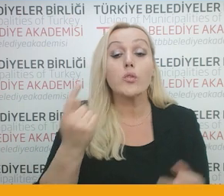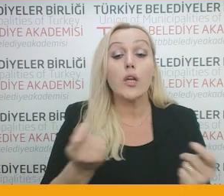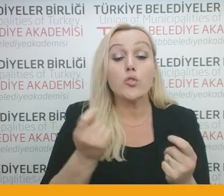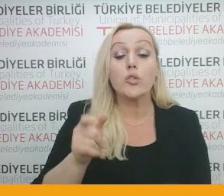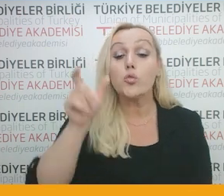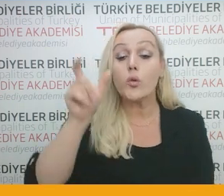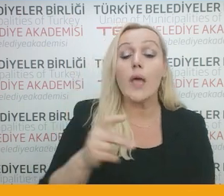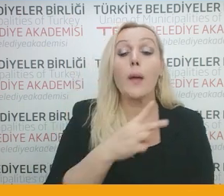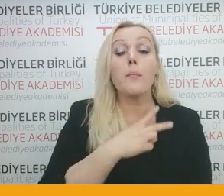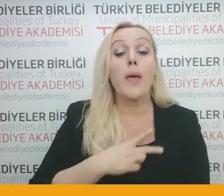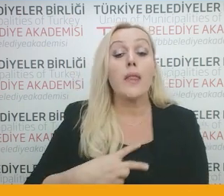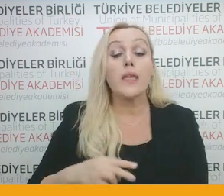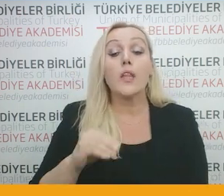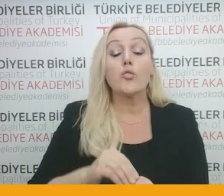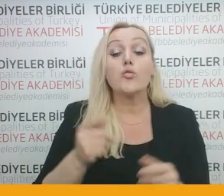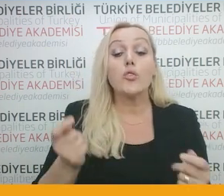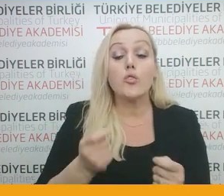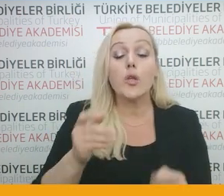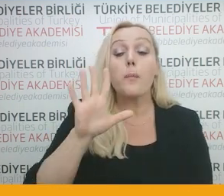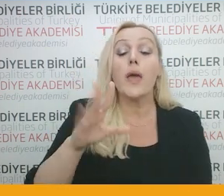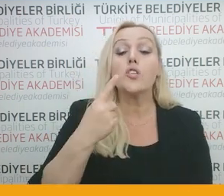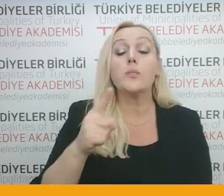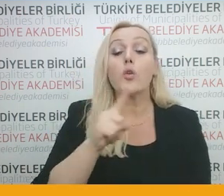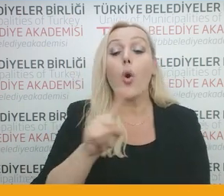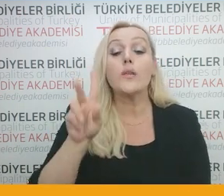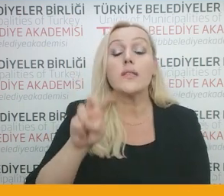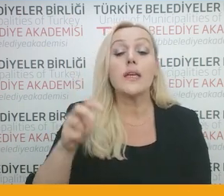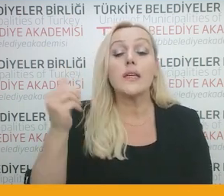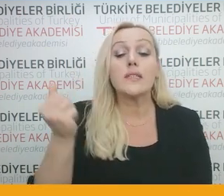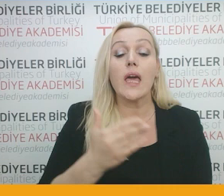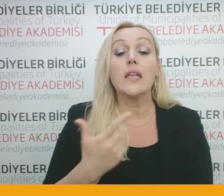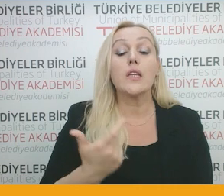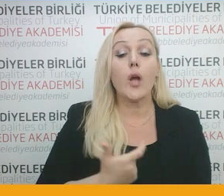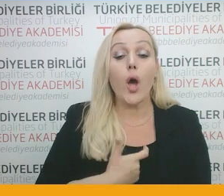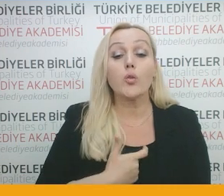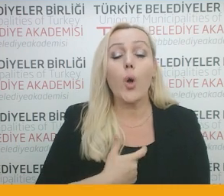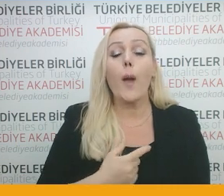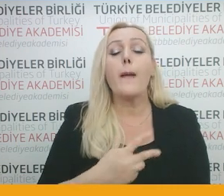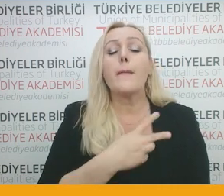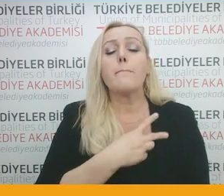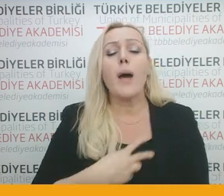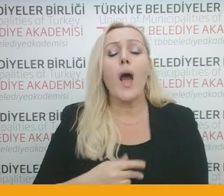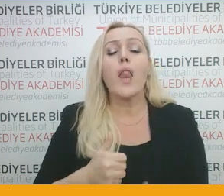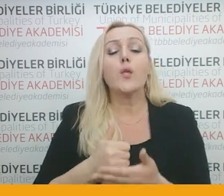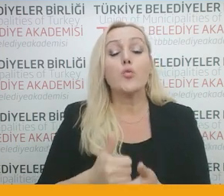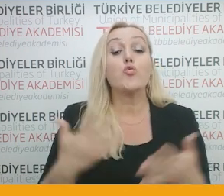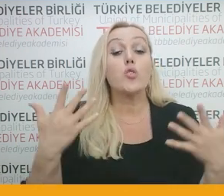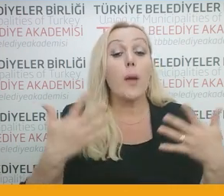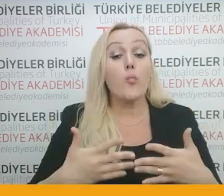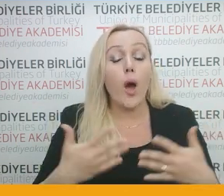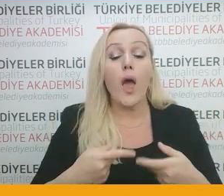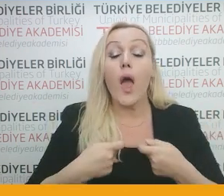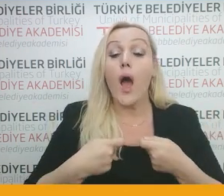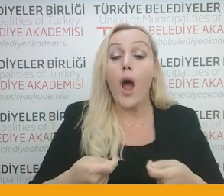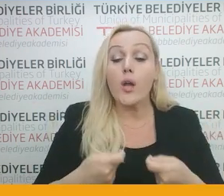belediyede çalışıyorsak mutlaka öncelikle 5018'i, daha sonra mahallelere bütçe muhasebe yönetmeliğini, harcama